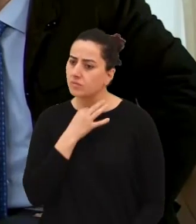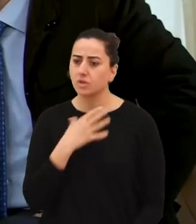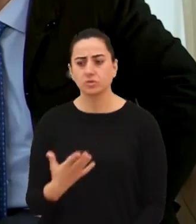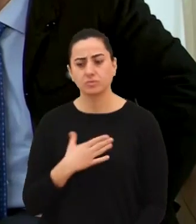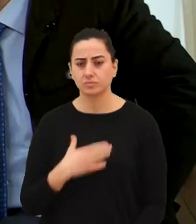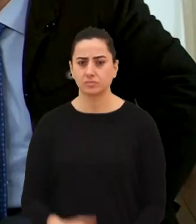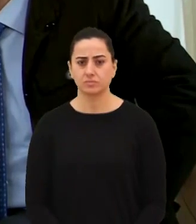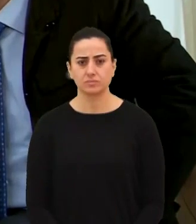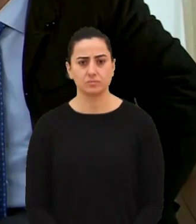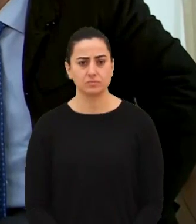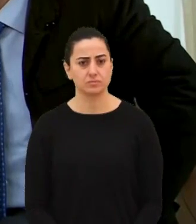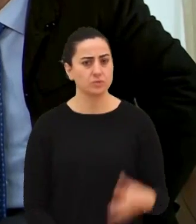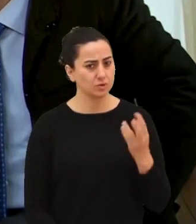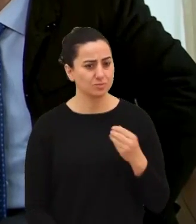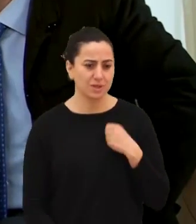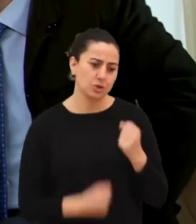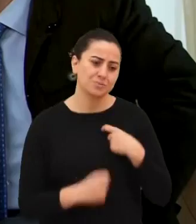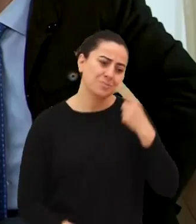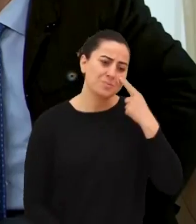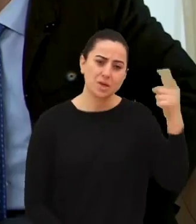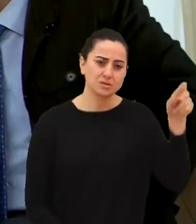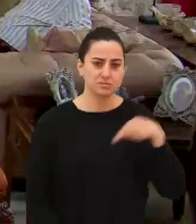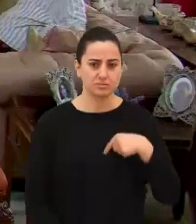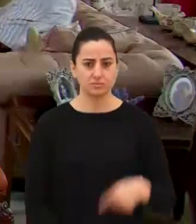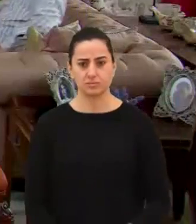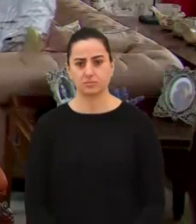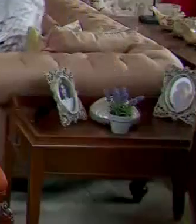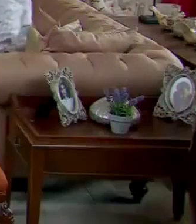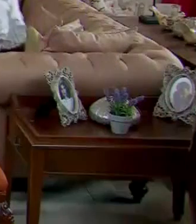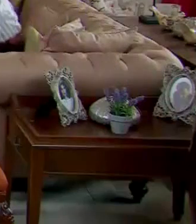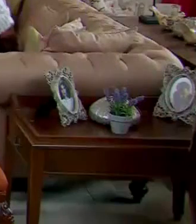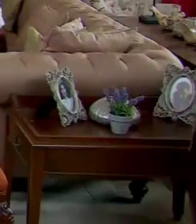ol paşam ya. İyi. Hadi ben bir koşu bakayım geleyim ya.